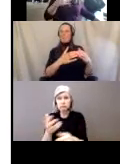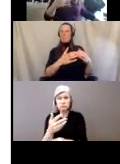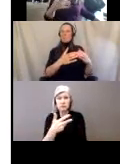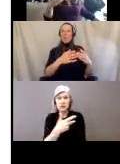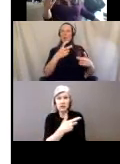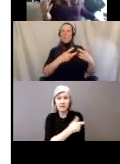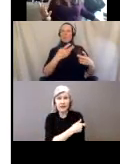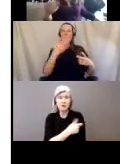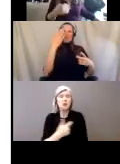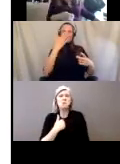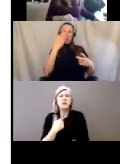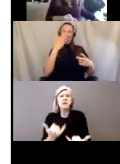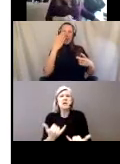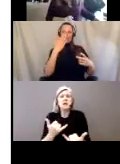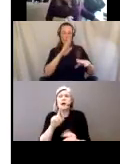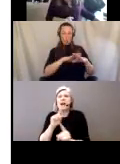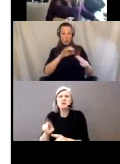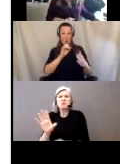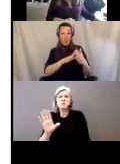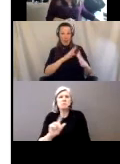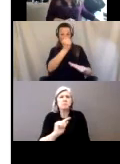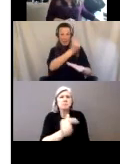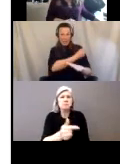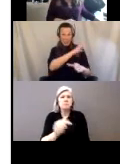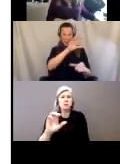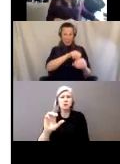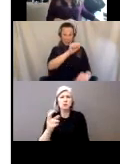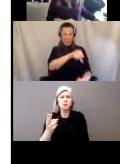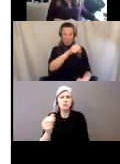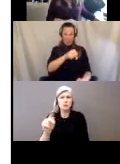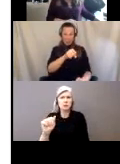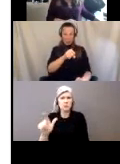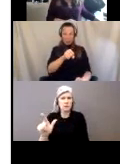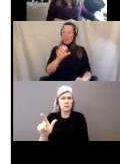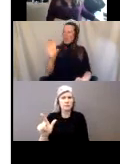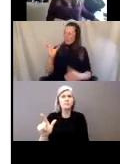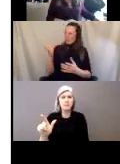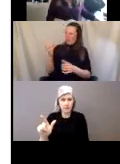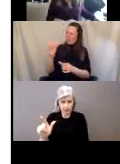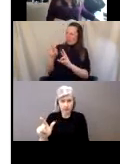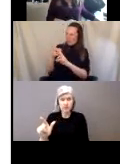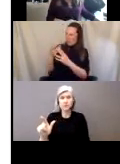malvoyantes dans votre plan de vaccination? Je donne la parole à Chantal.